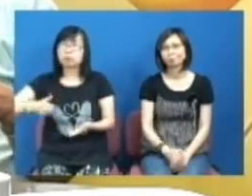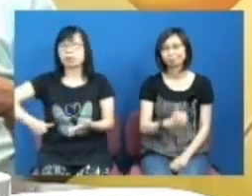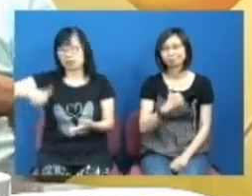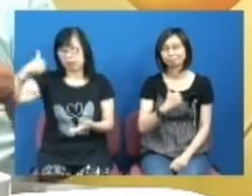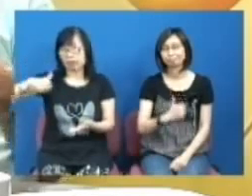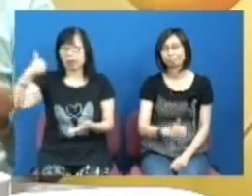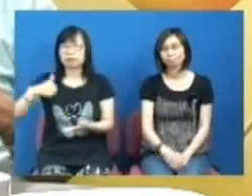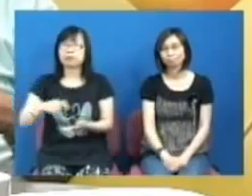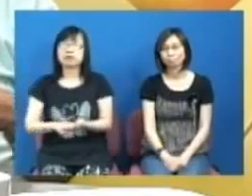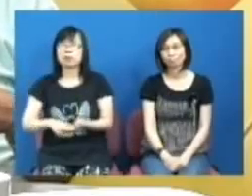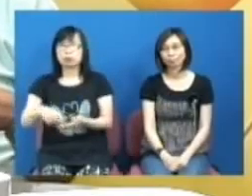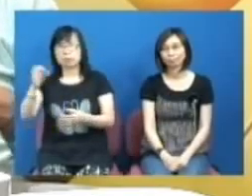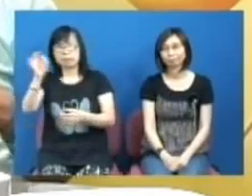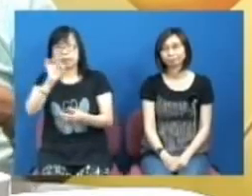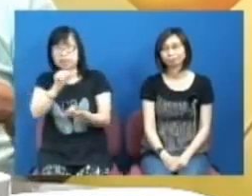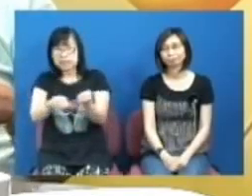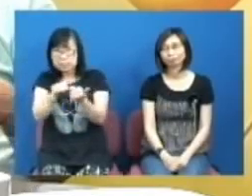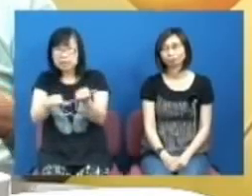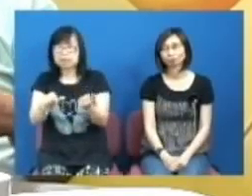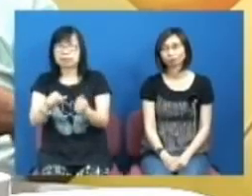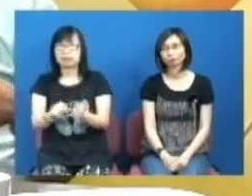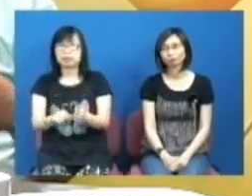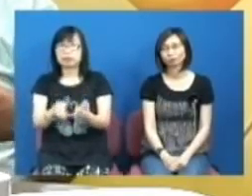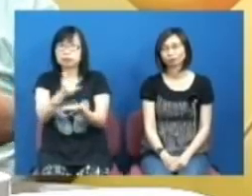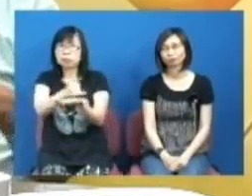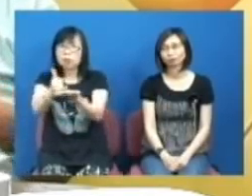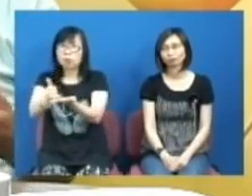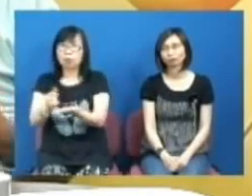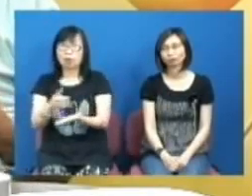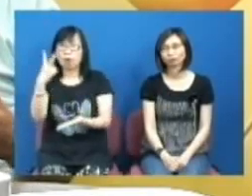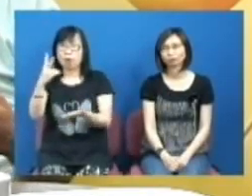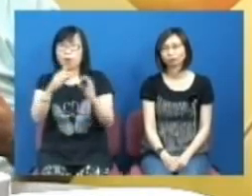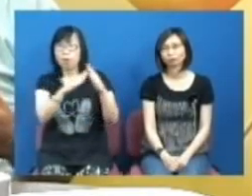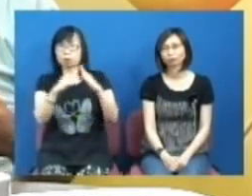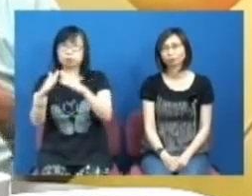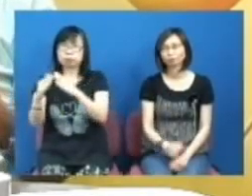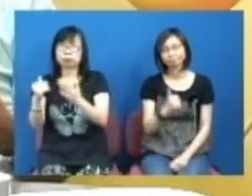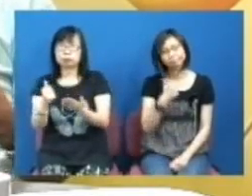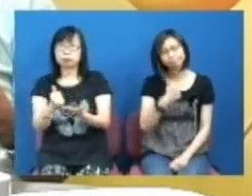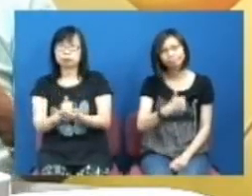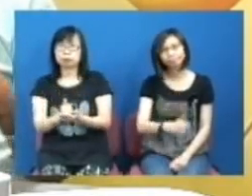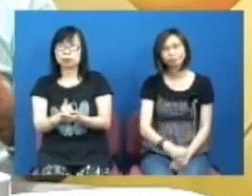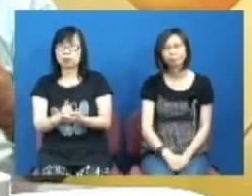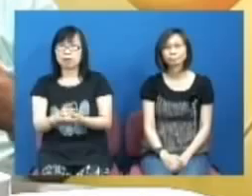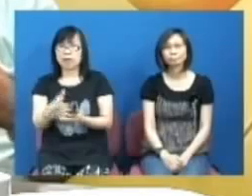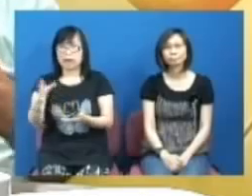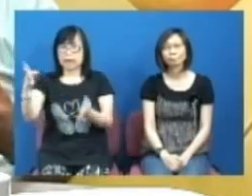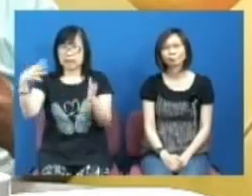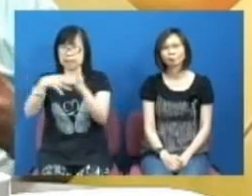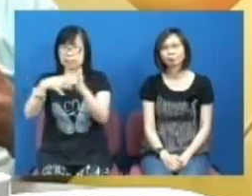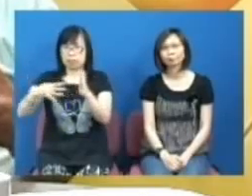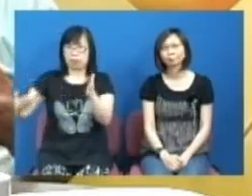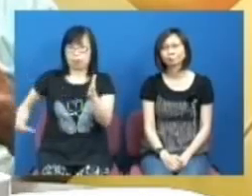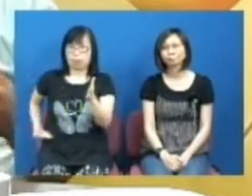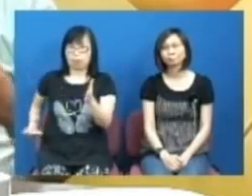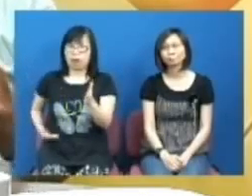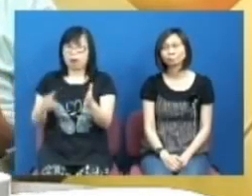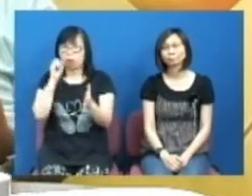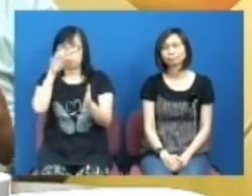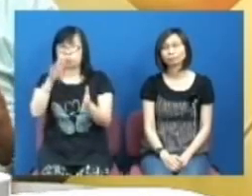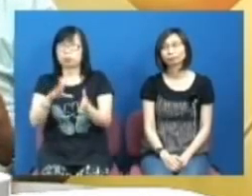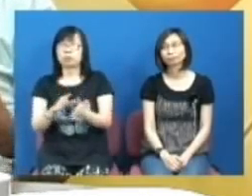係議席的縮減，因為兩局被殺，咁佢嗰日如果倒退啦，呢個就是施浩華嗌出嚟其